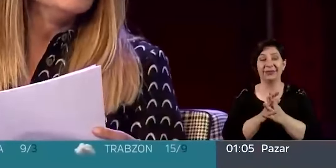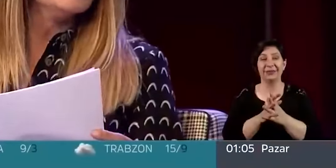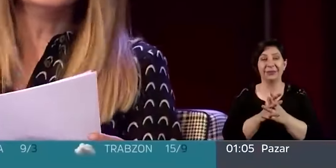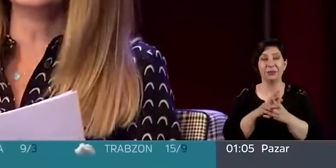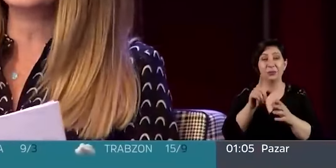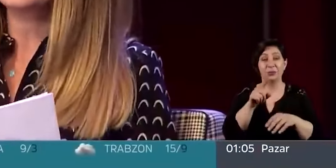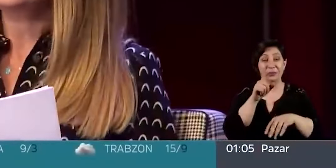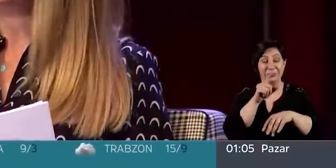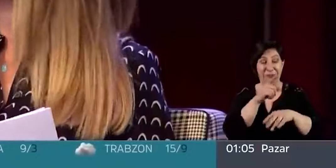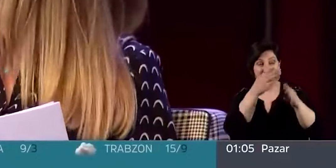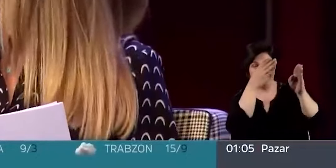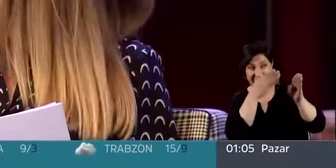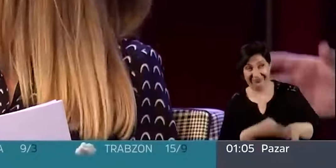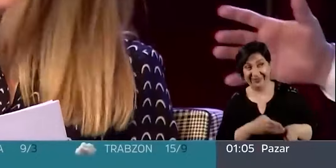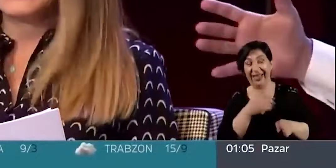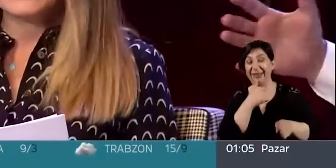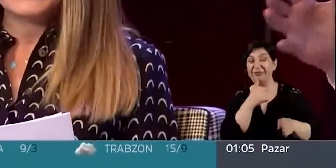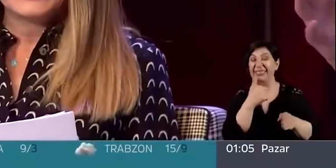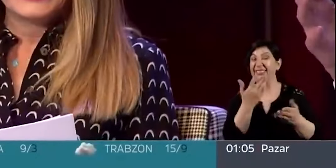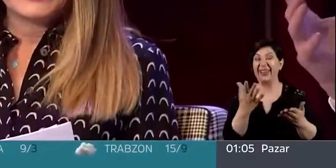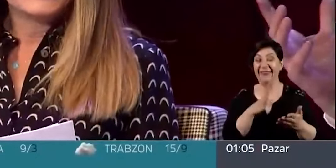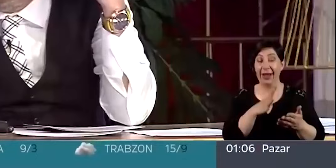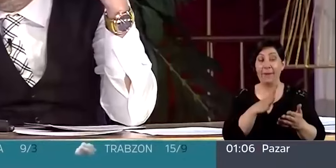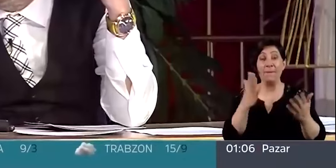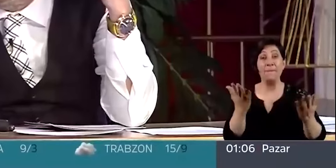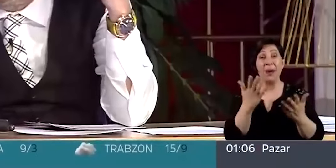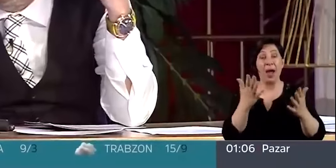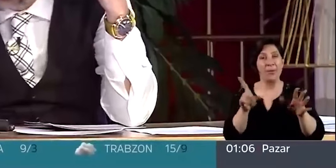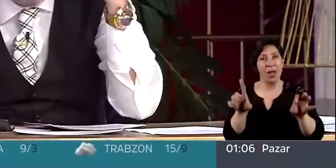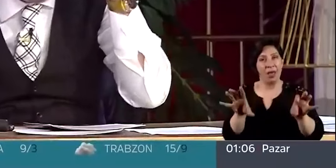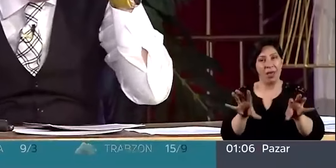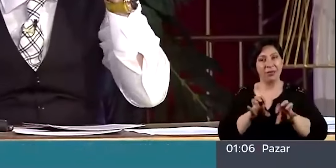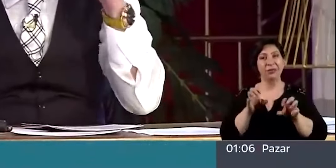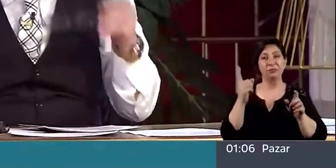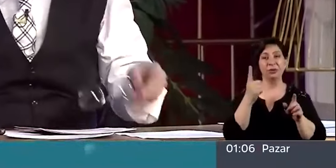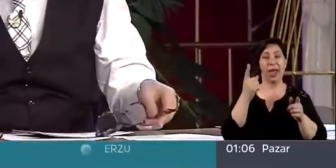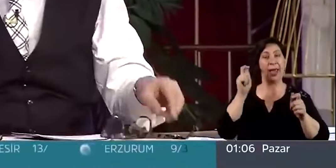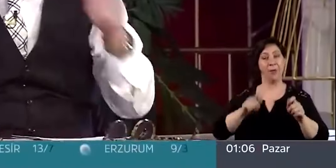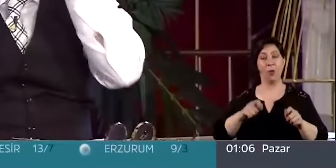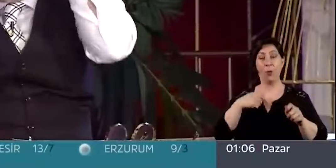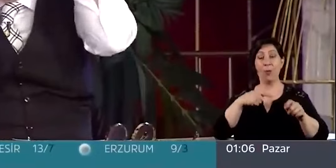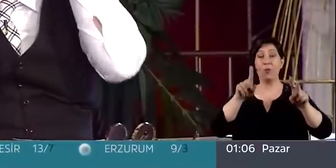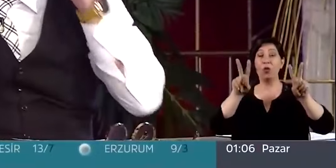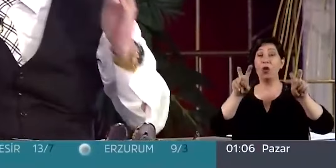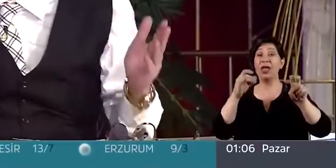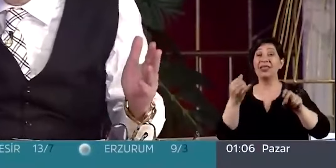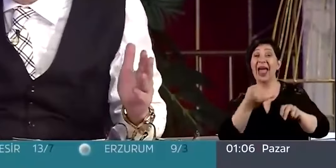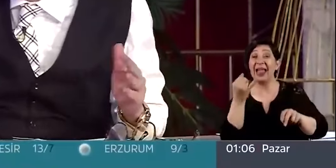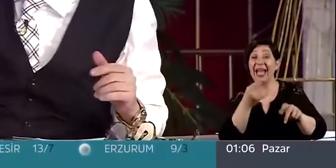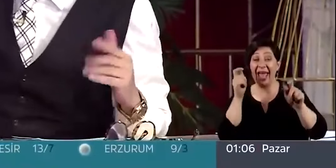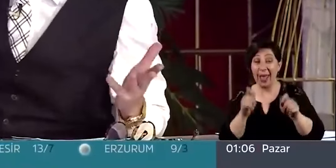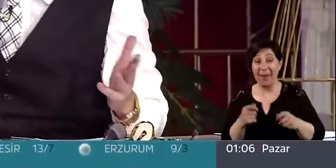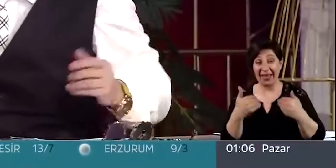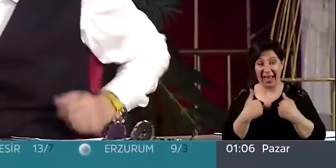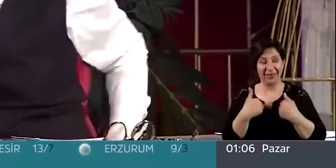Mesut Süren'in durumu ne? Ama bayağı bir etkileyici bir şeyler yapıyor ve ben bu konuyla dalga geçen bir